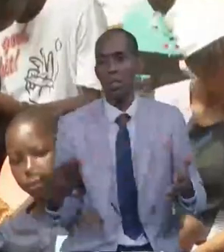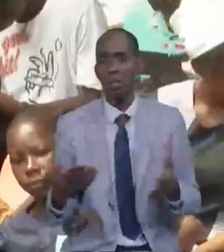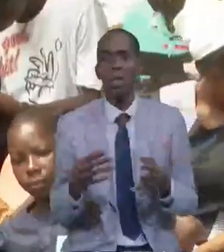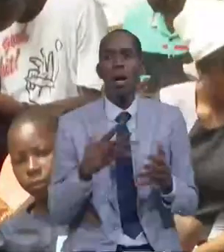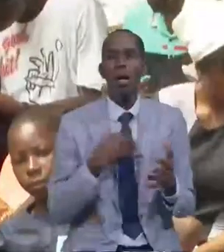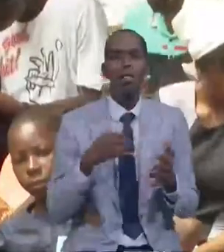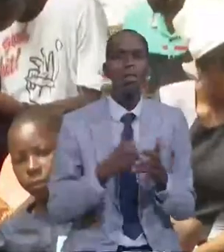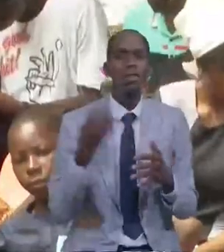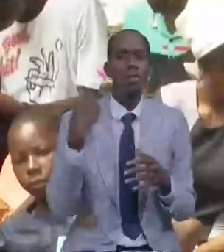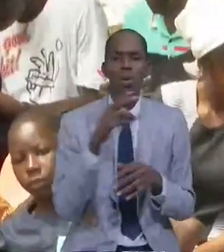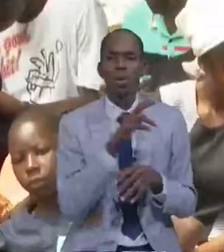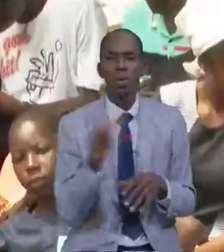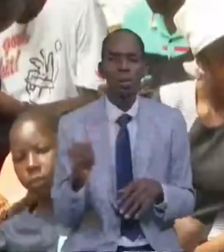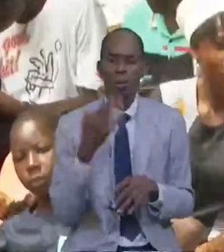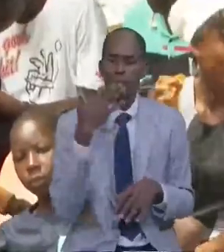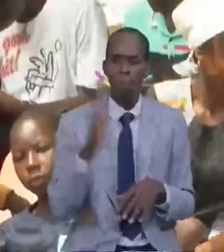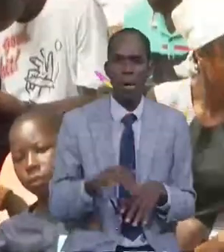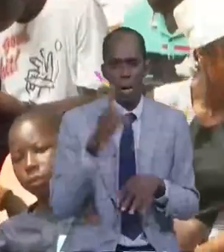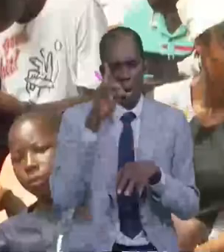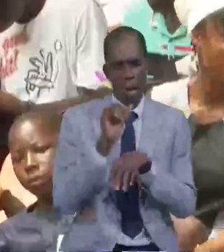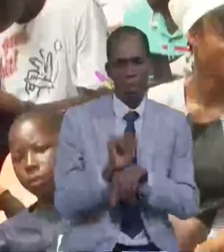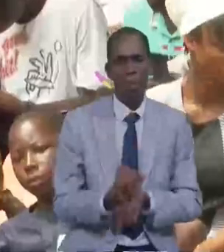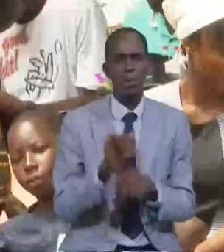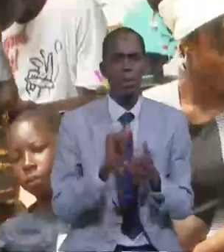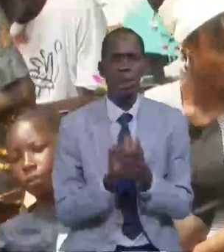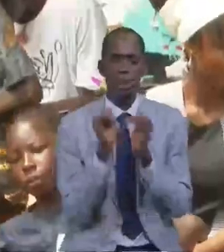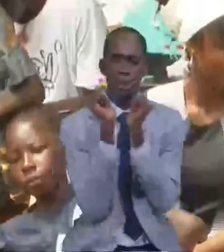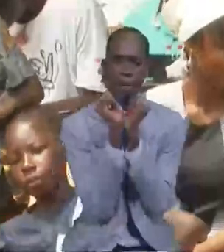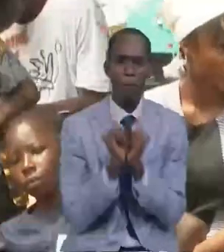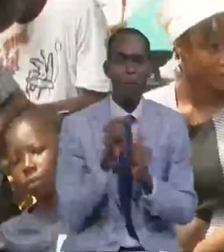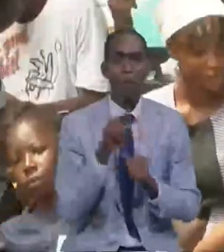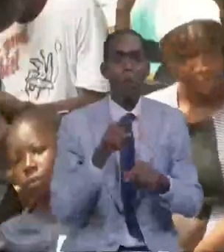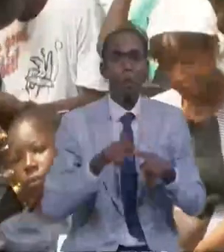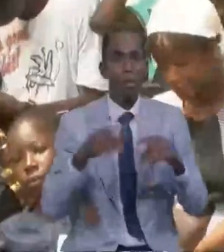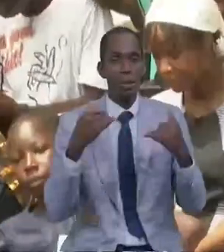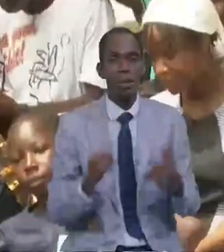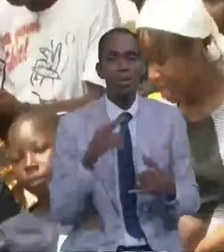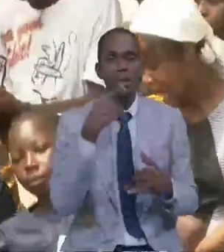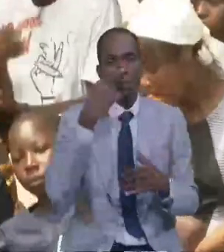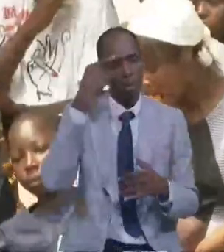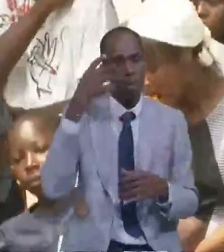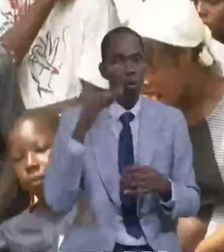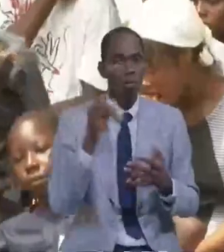ce salut, de elle dans ce salut,